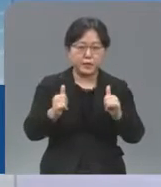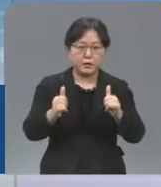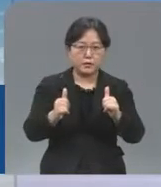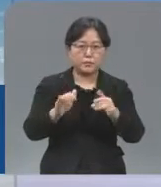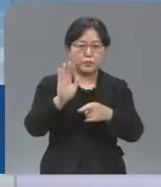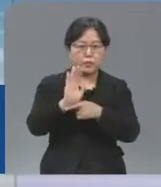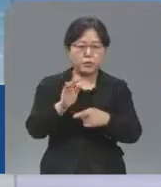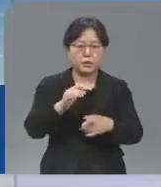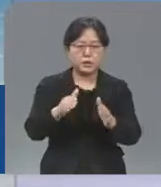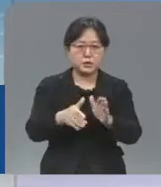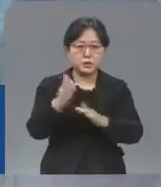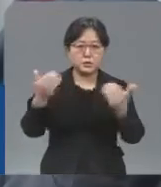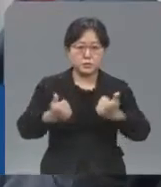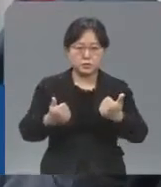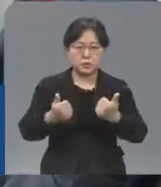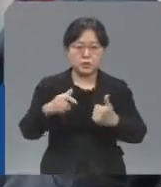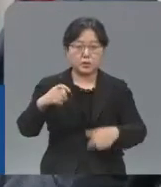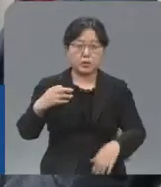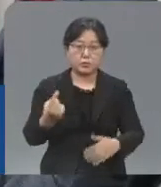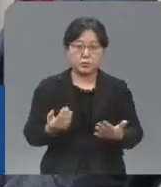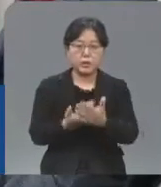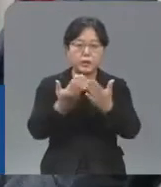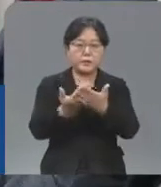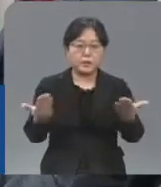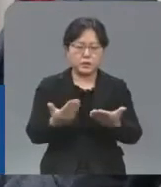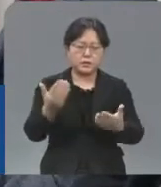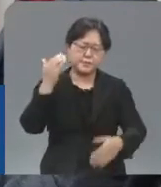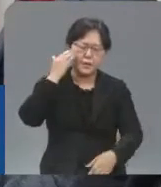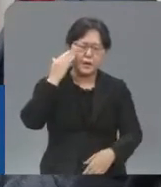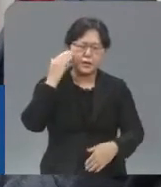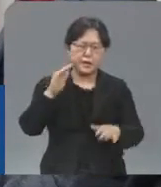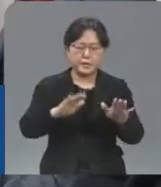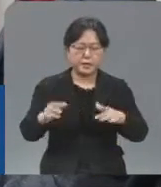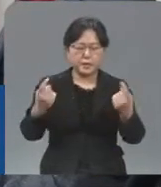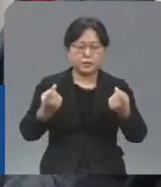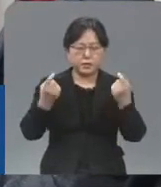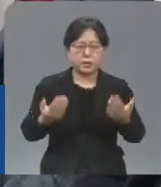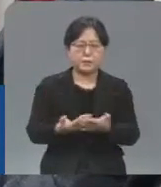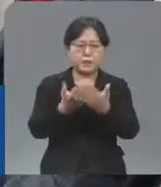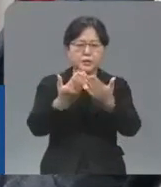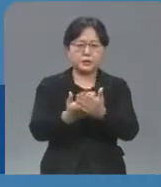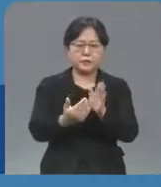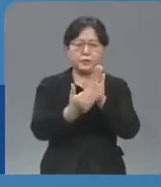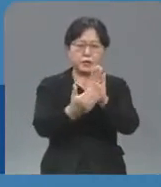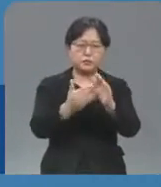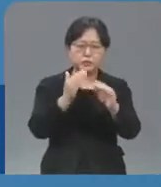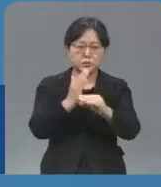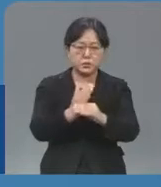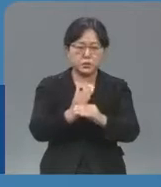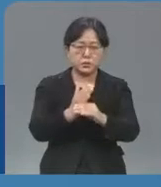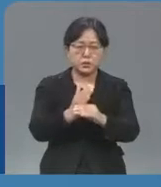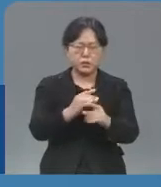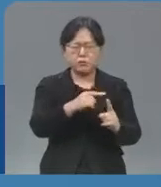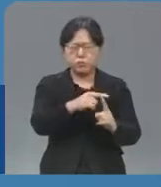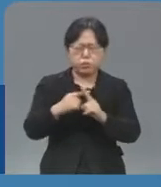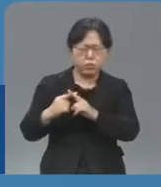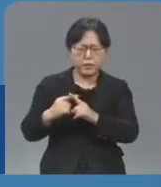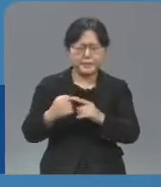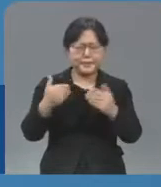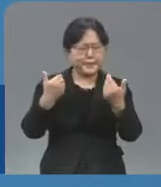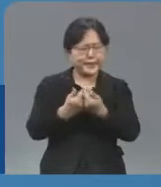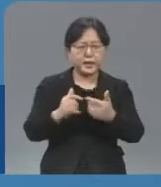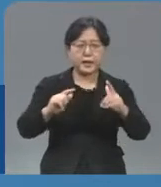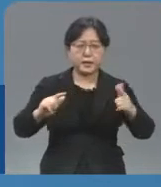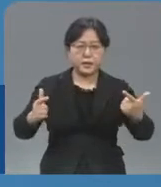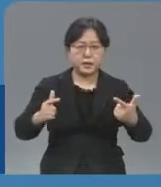관광발전범시민운동본부는 여수시의회가 경도 개발 사업을 방해해 해양 관광 발전을 저해하고 있다면서 무조건적인 반대가